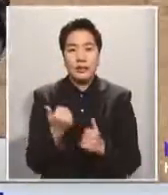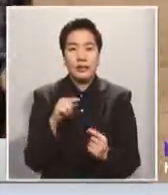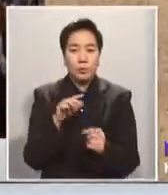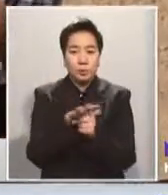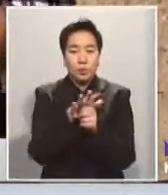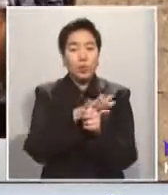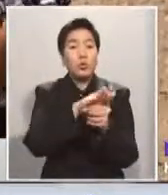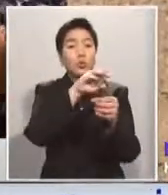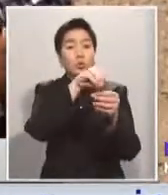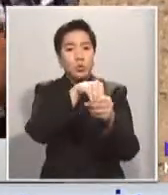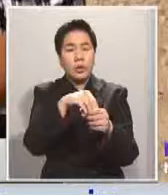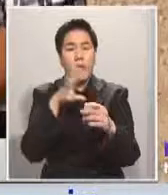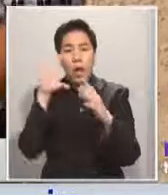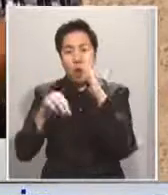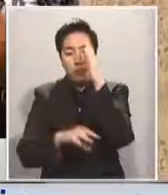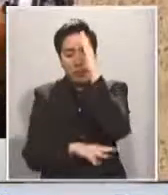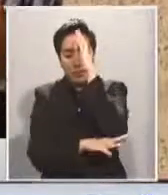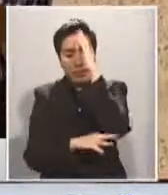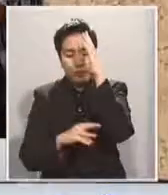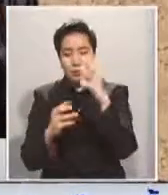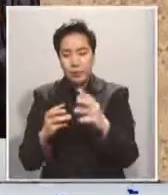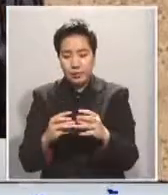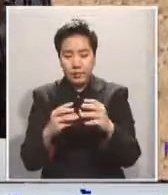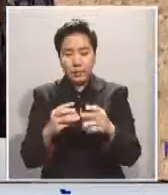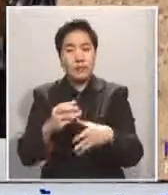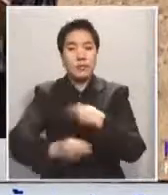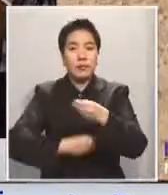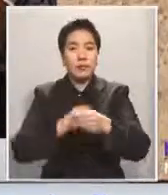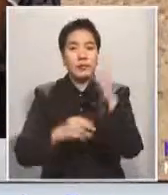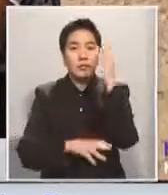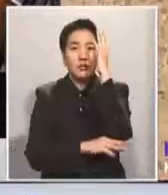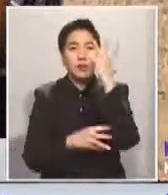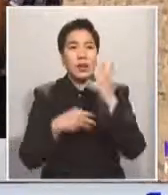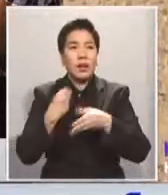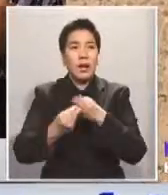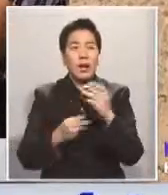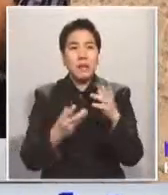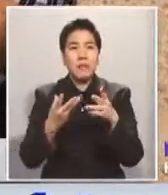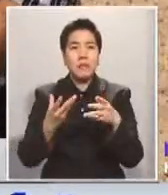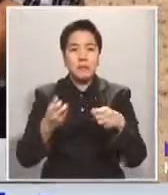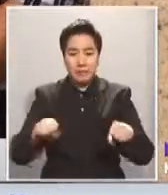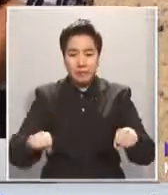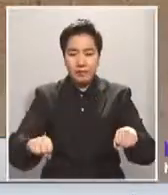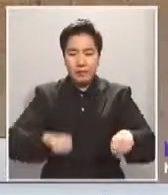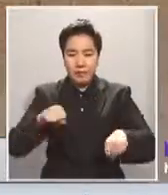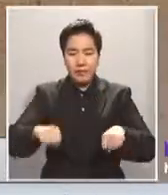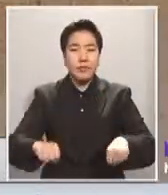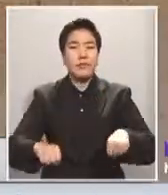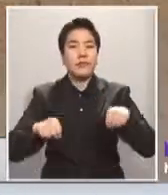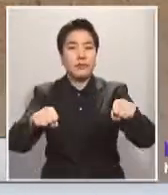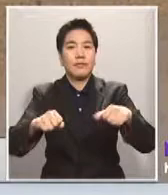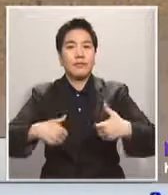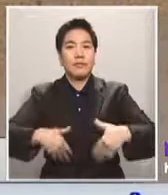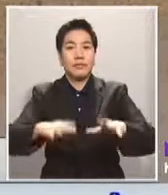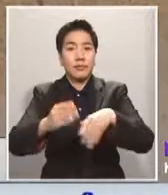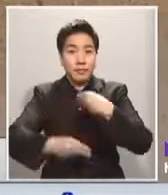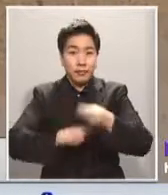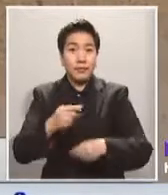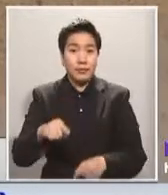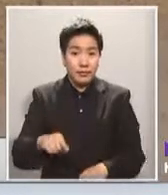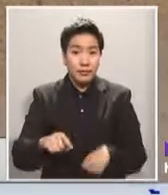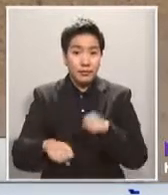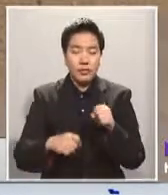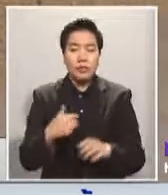เลยนี่จะเอามันมาขาย ไหนล่ะหัวมัน หัวมันไม่มีแต่ขายมันเนี่ยมันเนี่ยจักรยานเนี่ยเฮียรับซื้อไหมอ่ะ โอ้โ